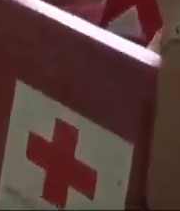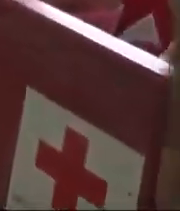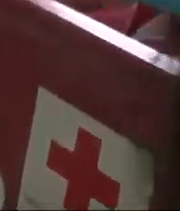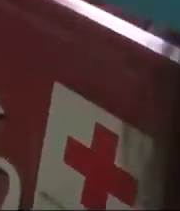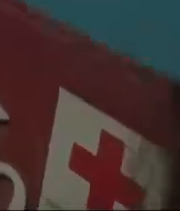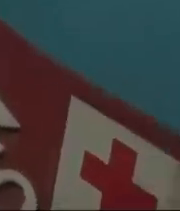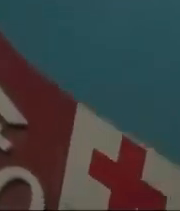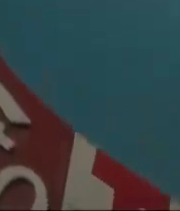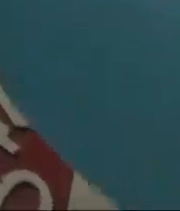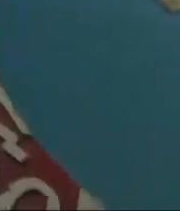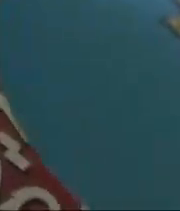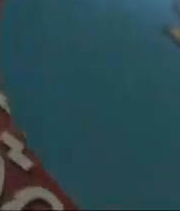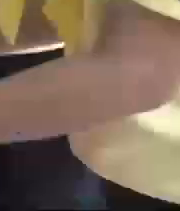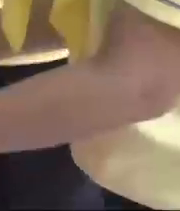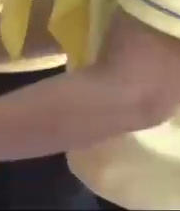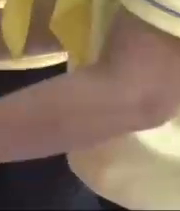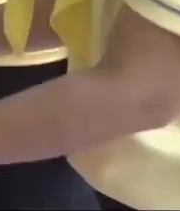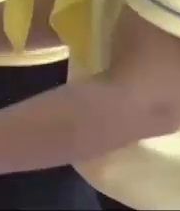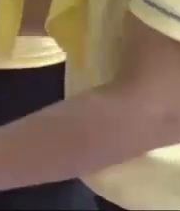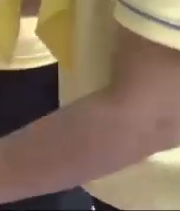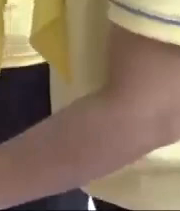ายให้แก่ประชาชนที่เข้าร่วมกิจกรรม